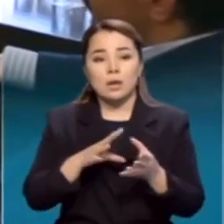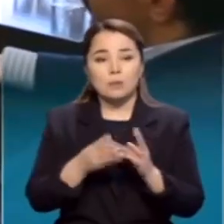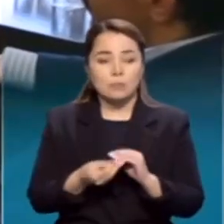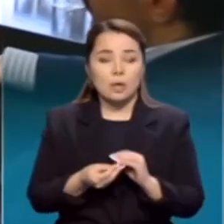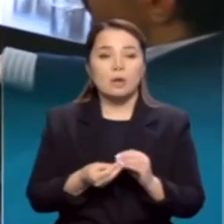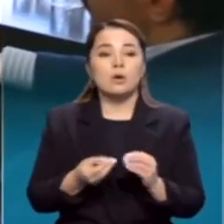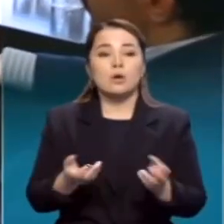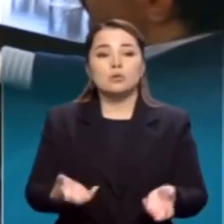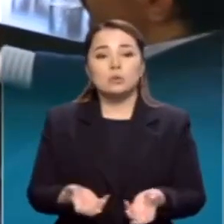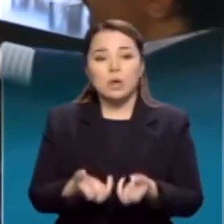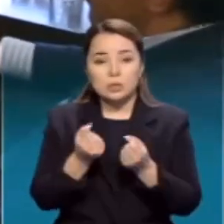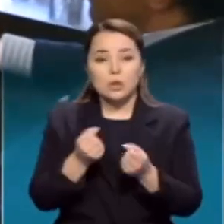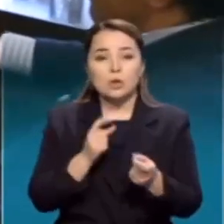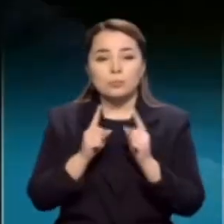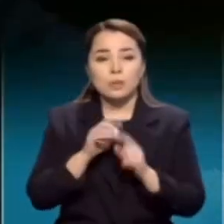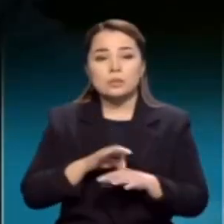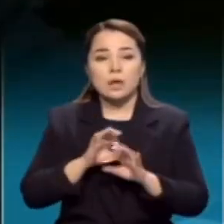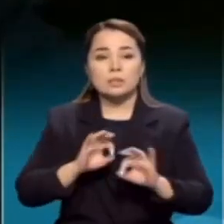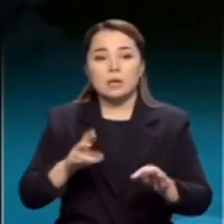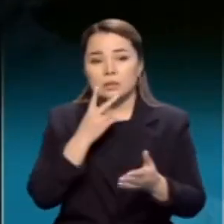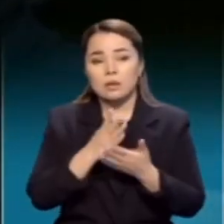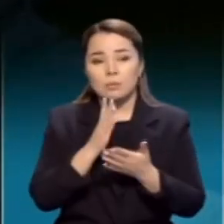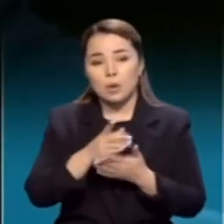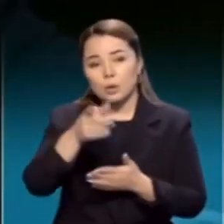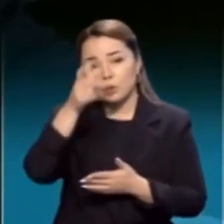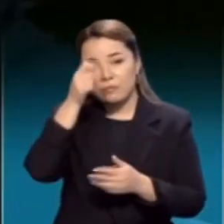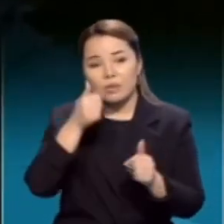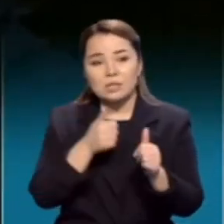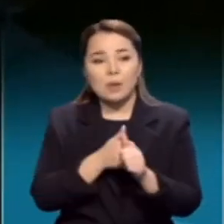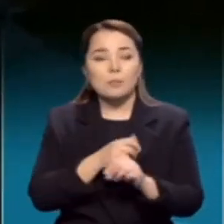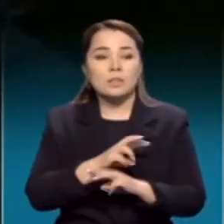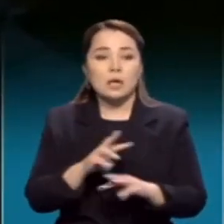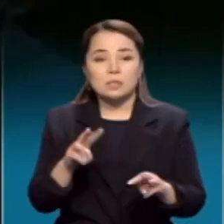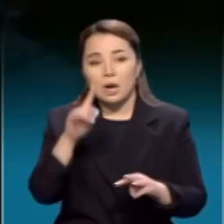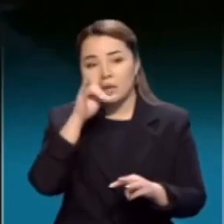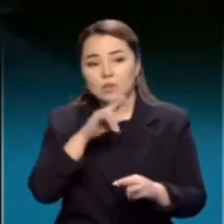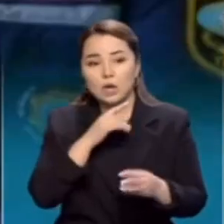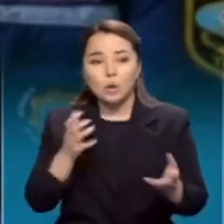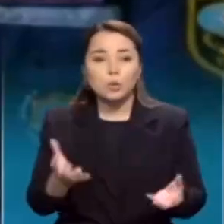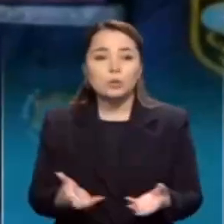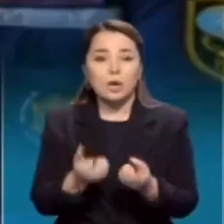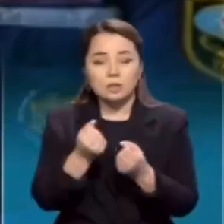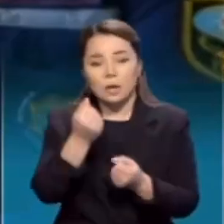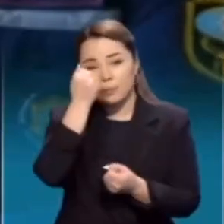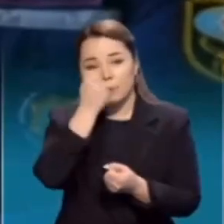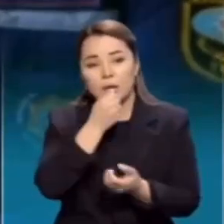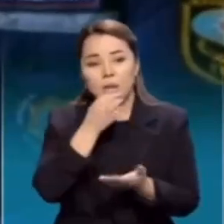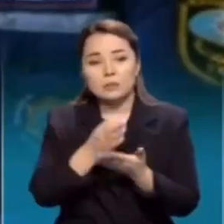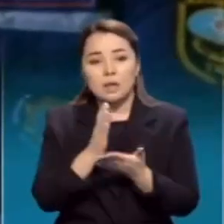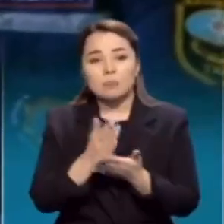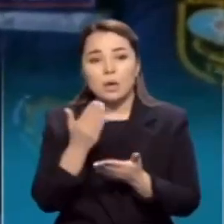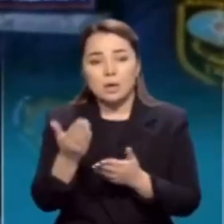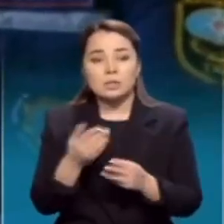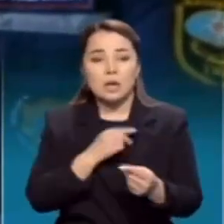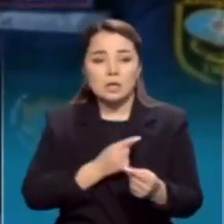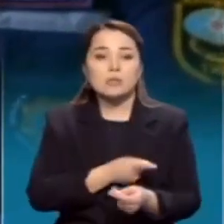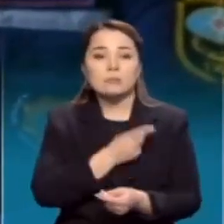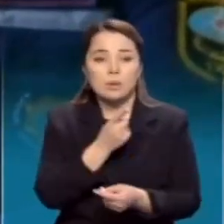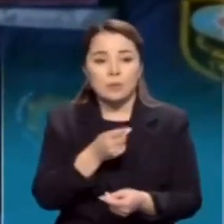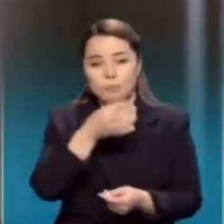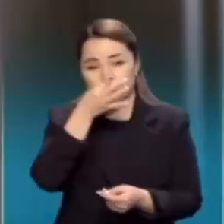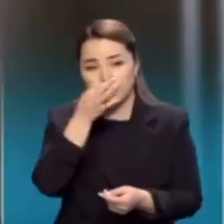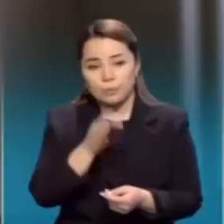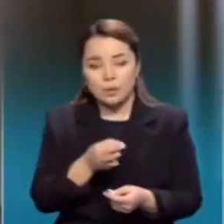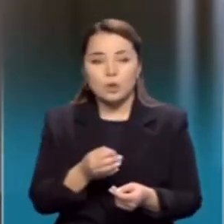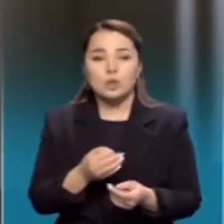құтқару жұмыстарына қатысты мәселелерді талқылады. Түркия вице-министрі қазақстандық құтқарушыларға алғысын білдіріп, олардың кәсіби шеберлігін